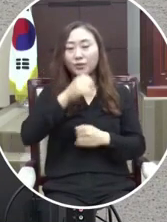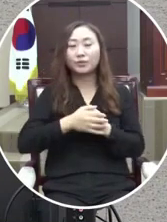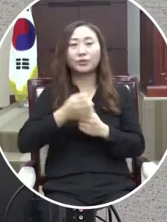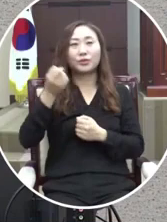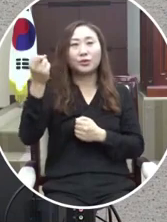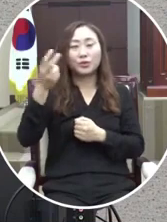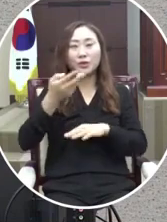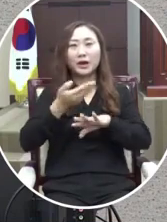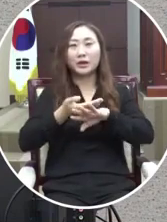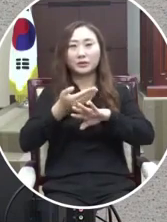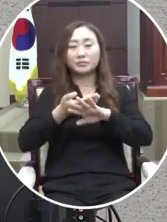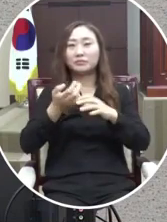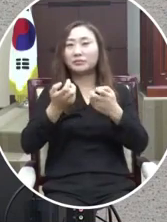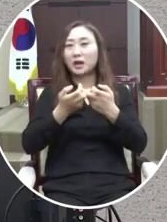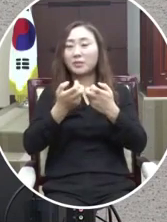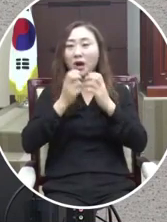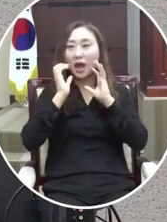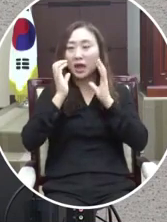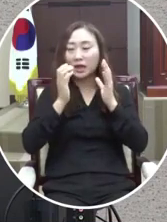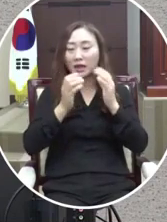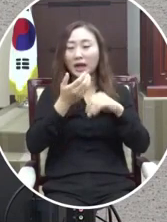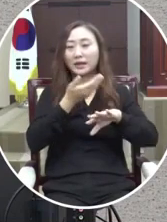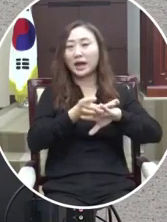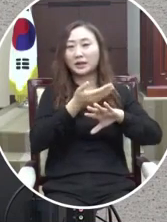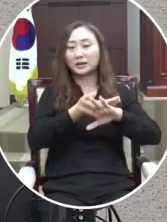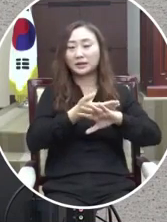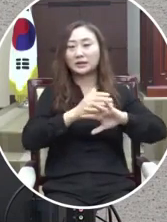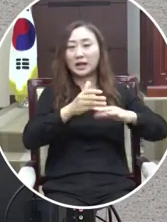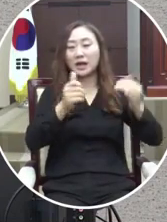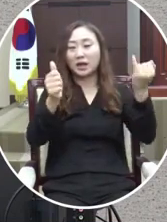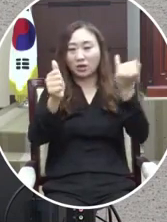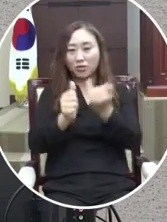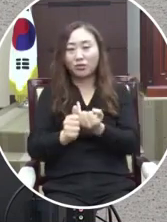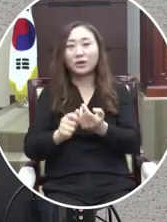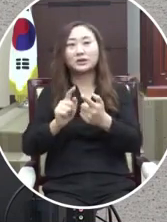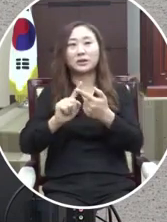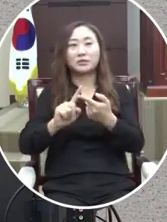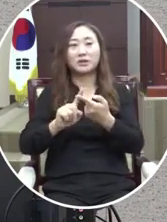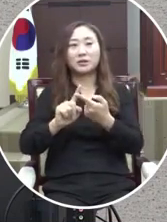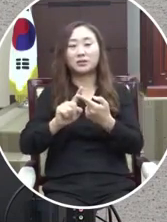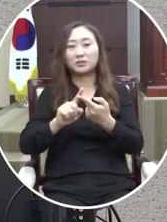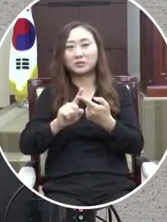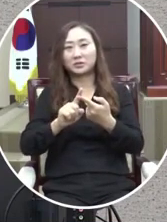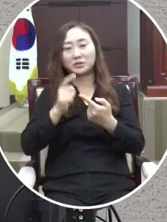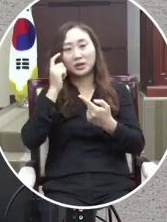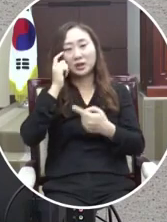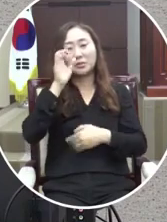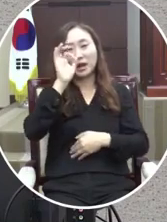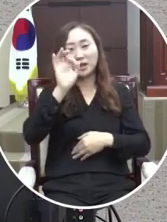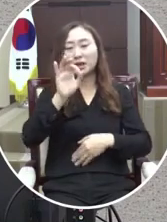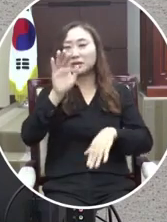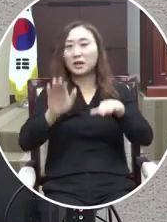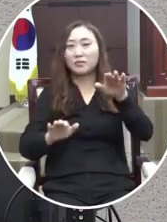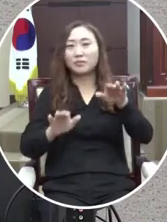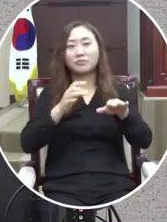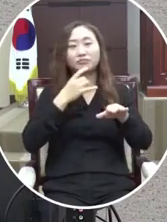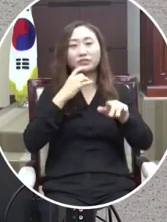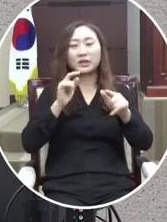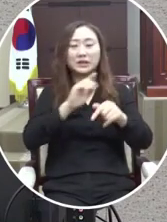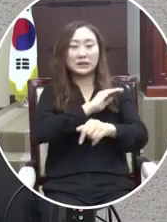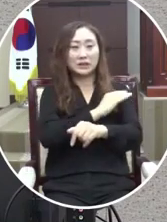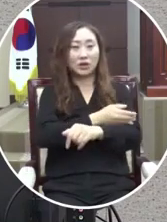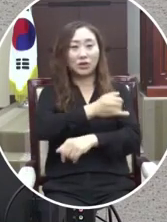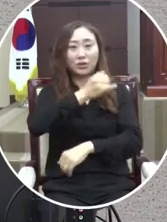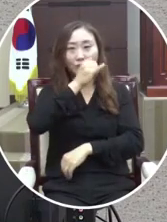또 다른 대안으로 다문화 정책에 주목해야 합니다. 인종이나 종교적 편견보다는 능력